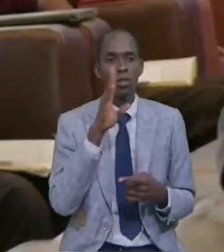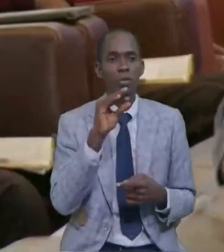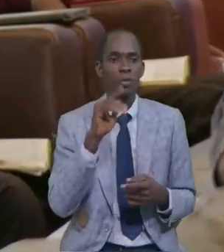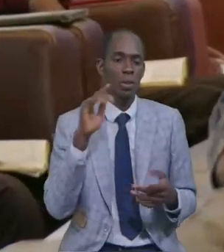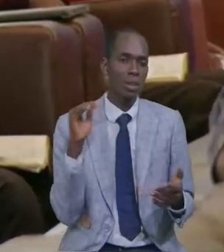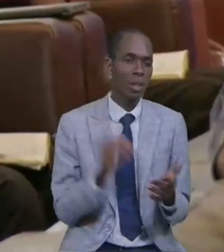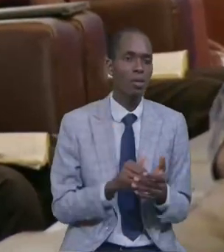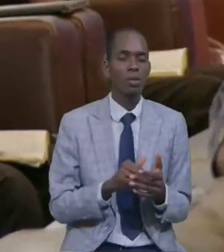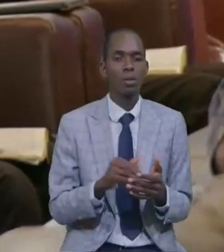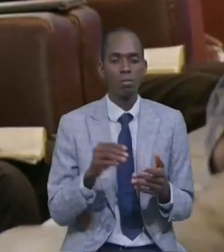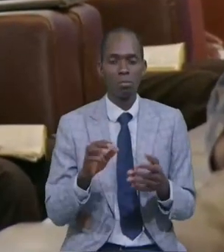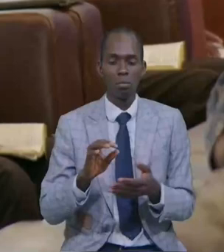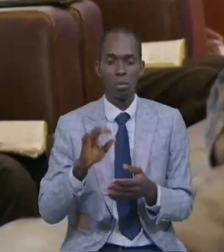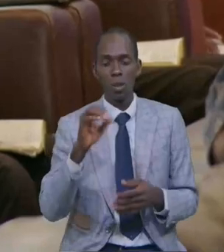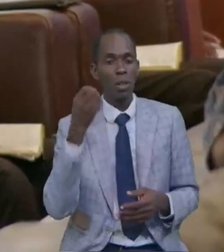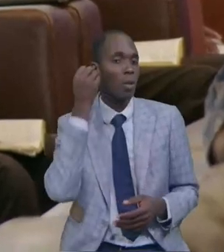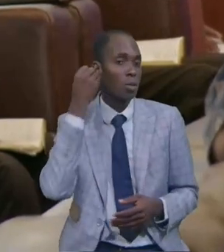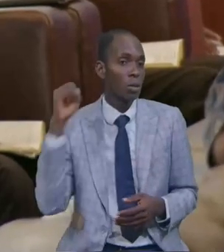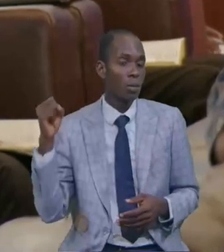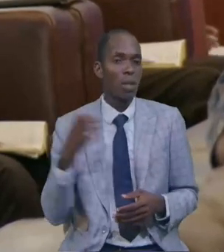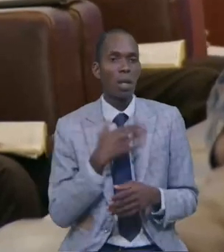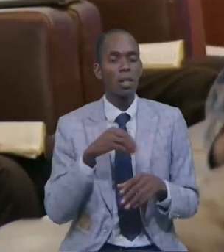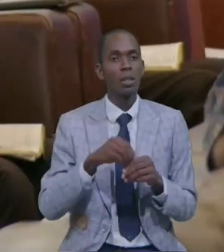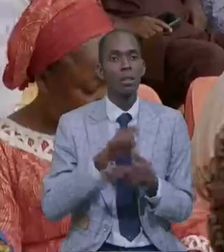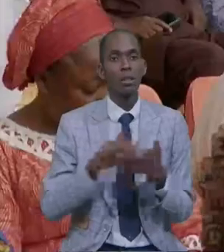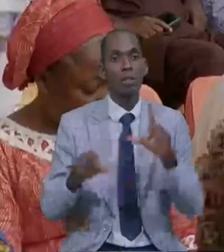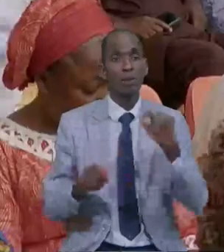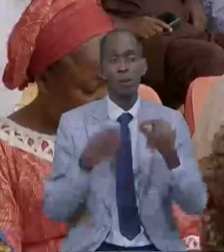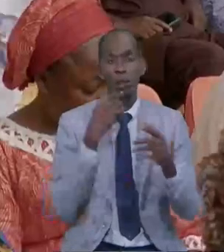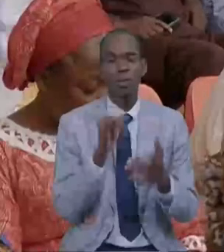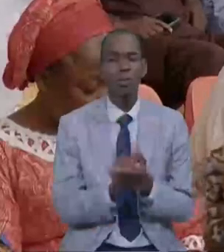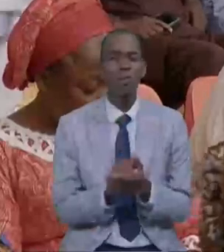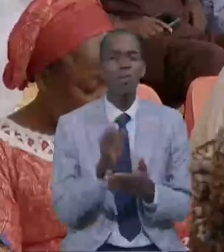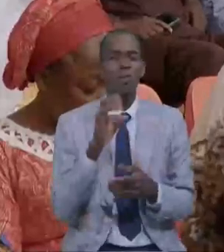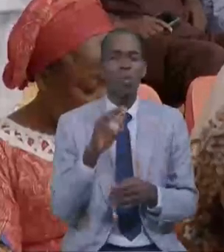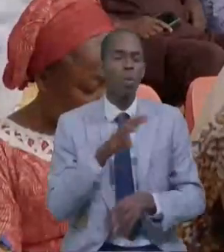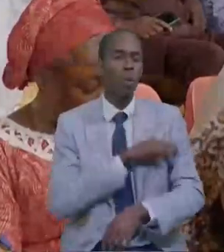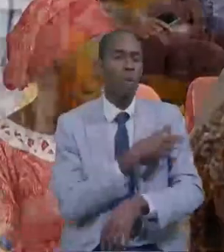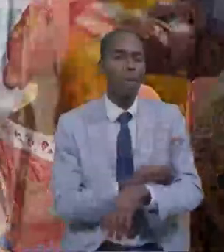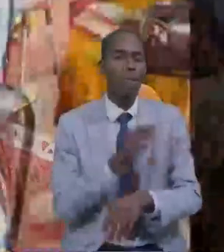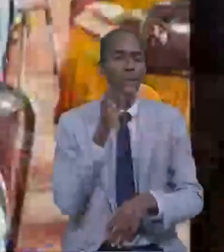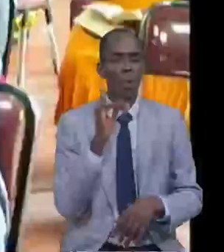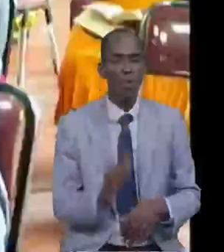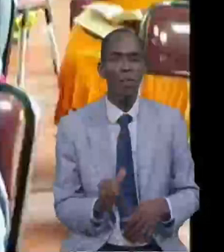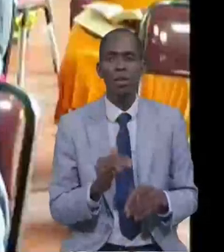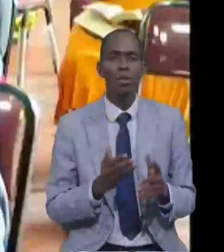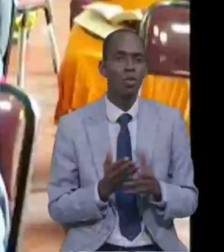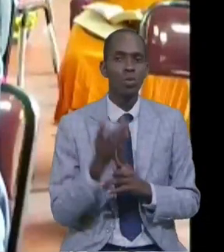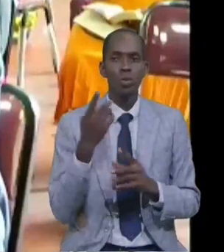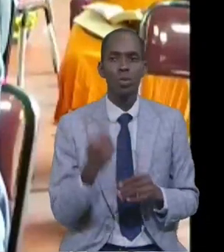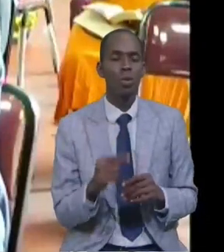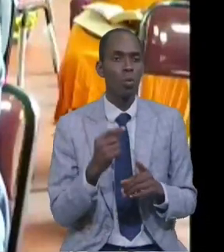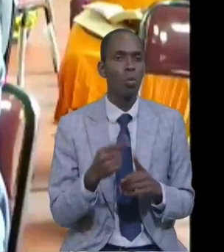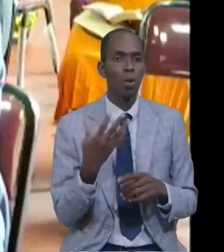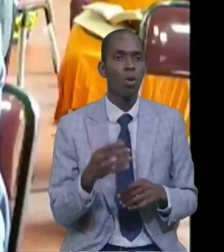Verset 27. Ainsi que la parole du Seigneur croissait en puissance et en foi. Ça, c'est le salut. Quand tu dis, je ne suis plus un enfant